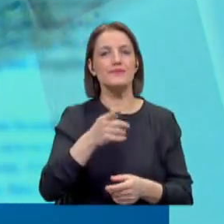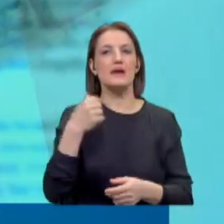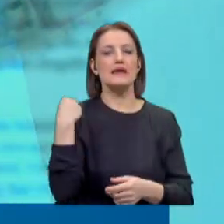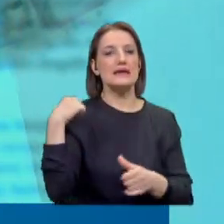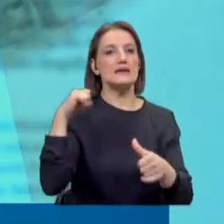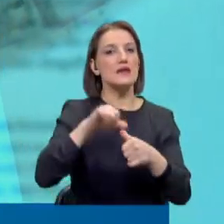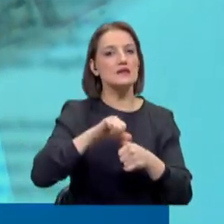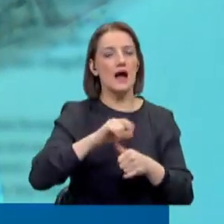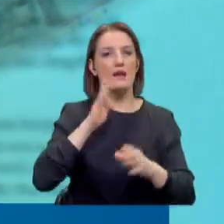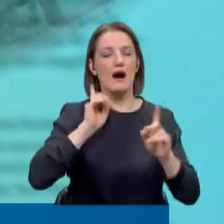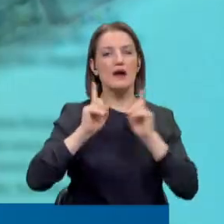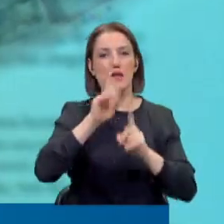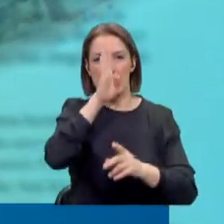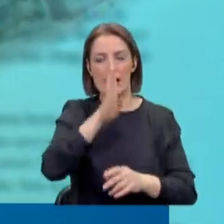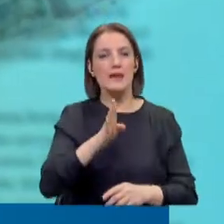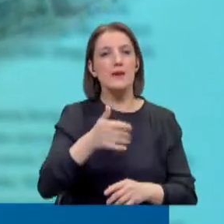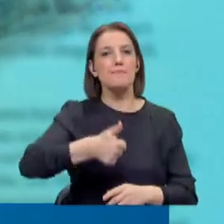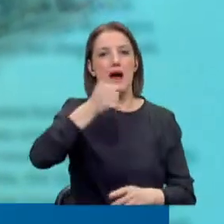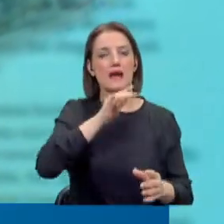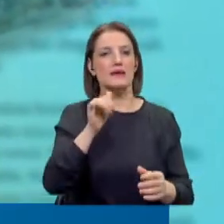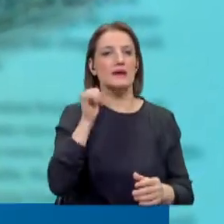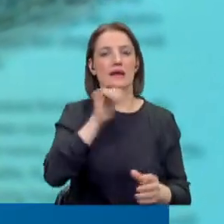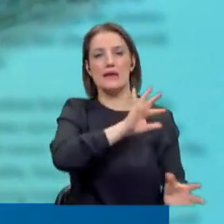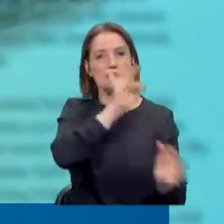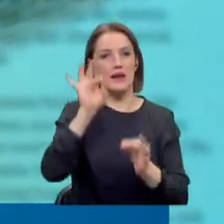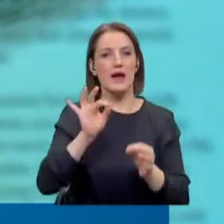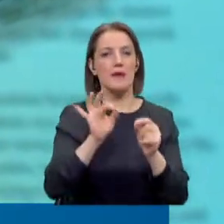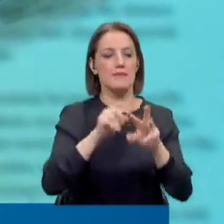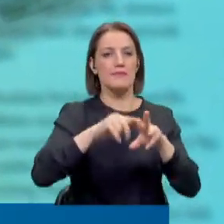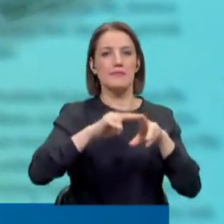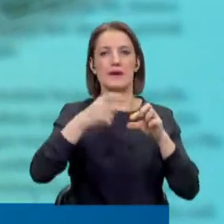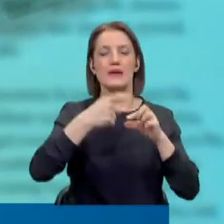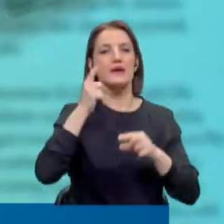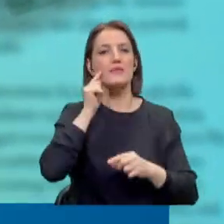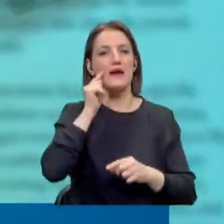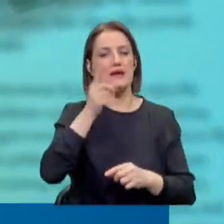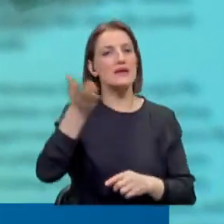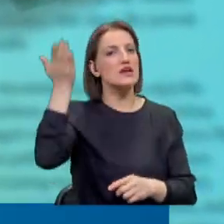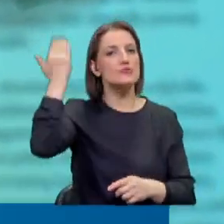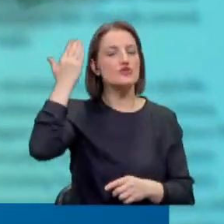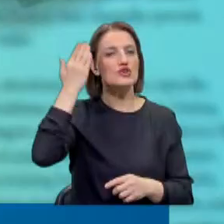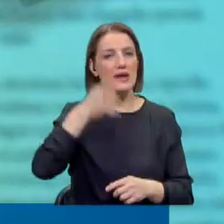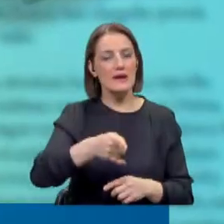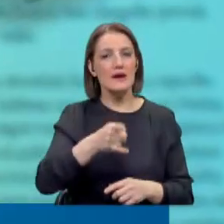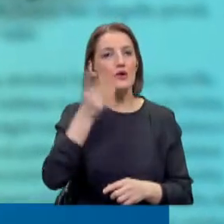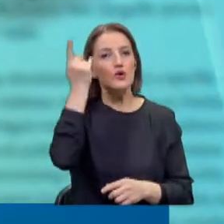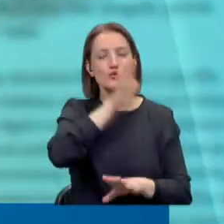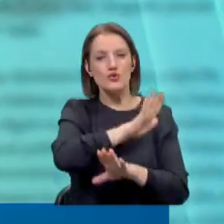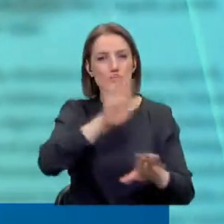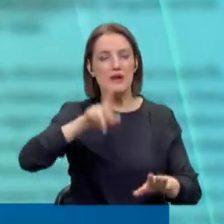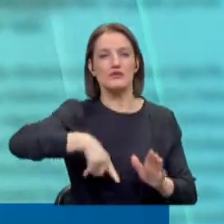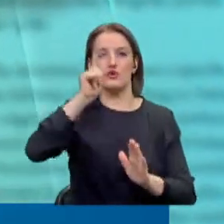yeniden Adalet Bakanlığı'na getirilmesinin ardından Bekir bozan geçmişteki Unutulmaz icraat ve söylemleri de